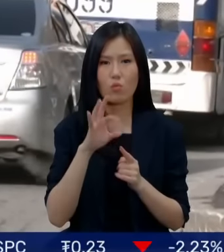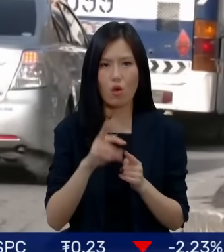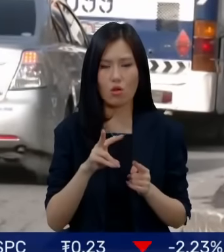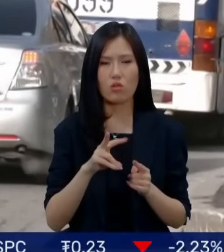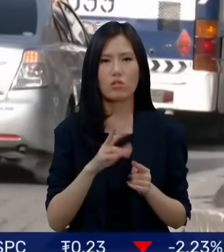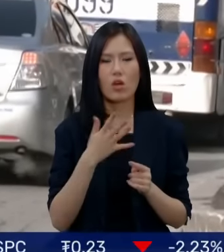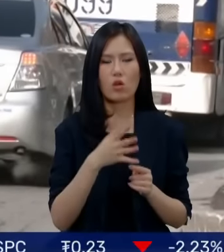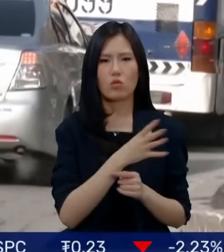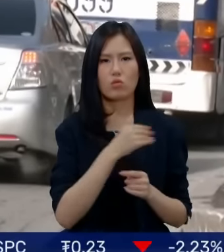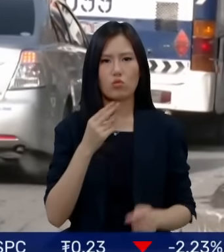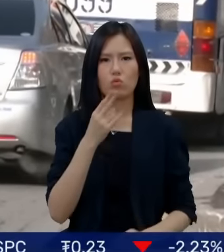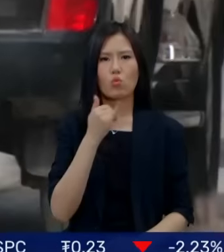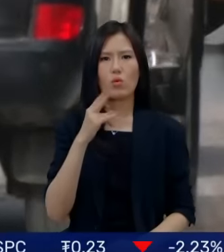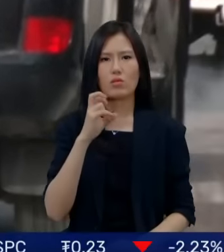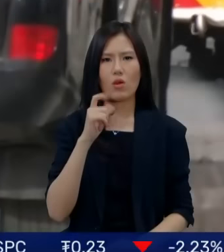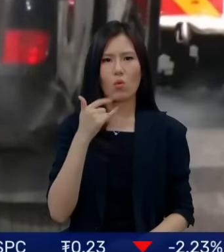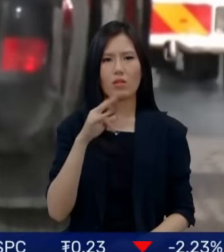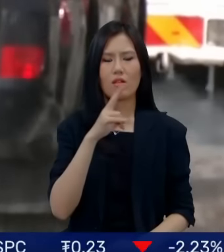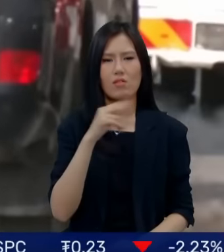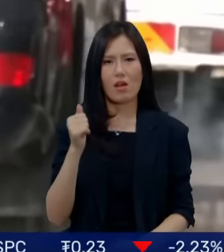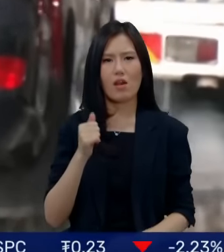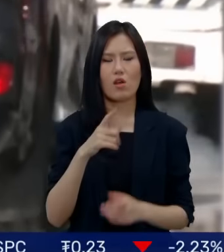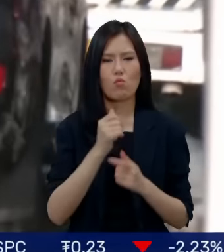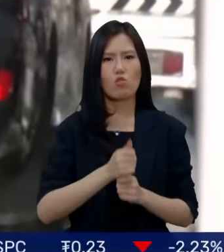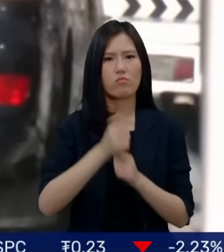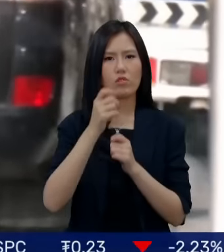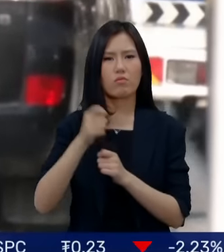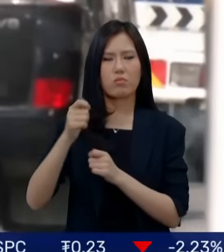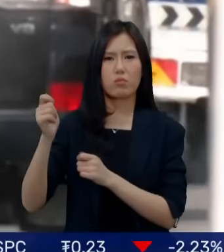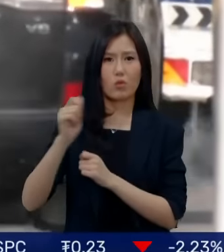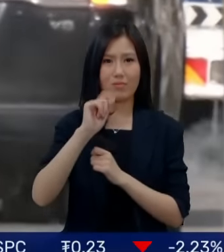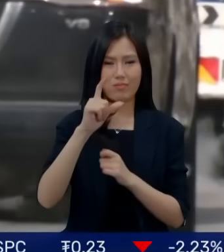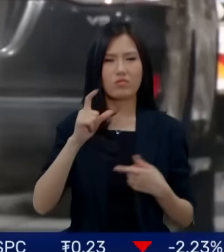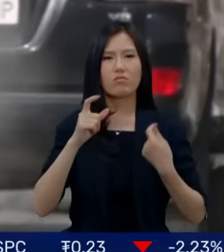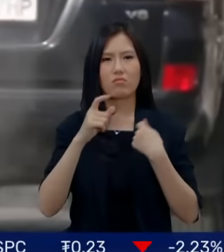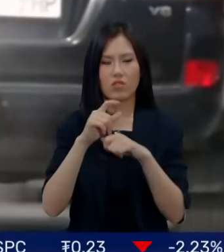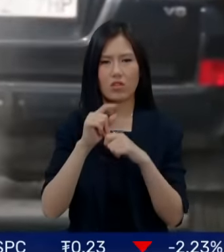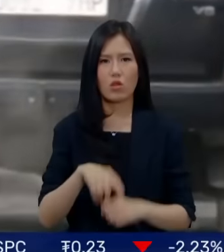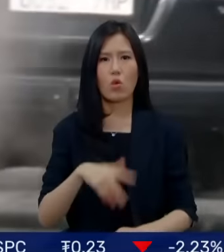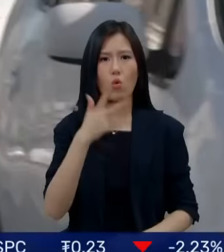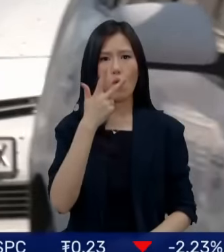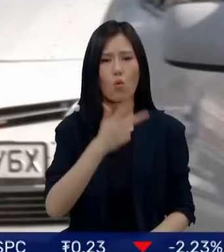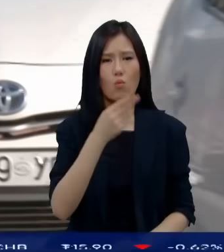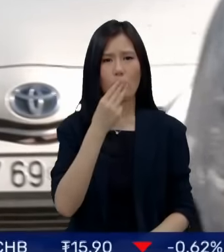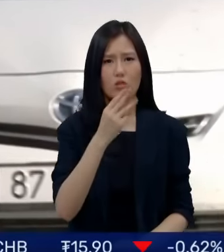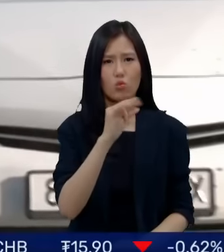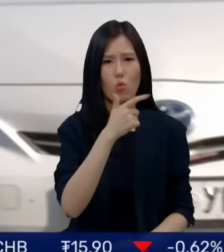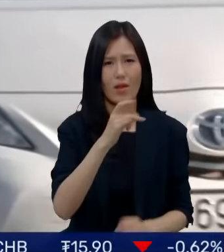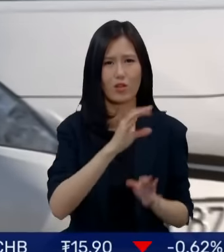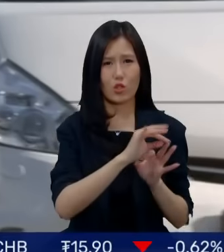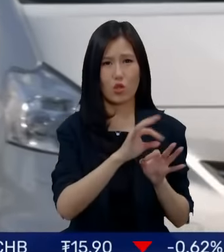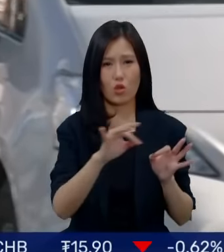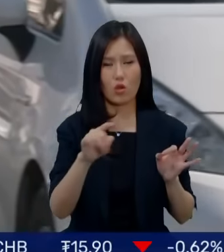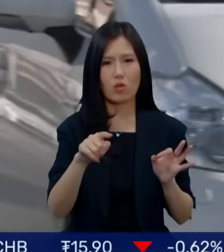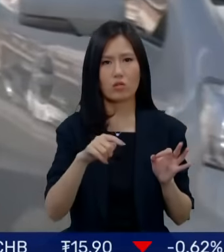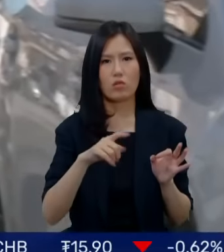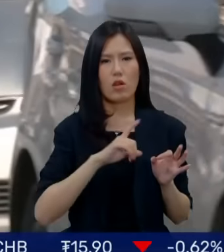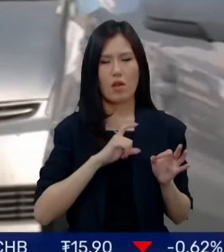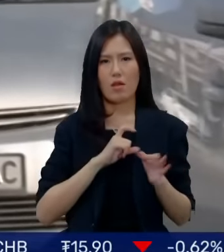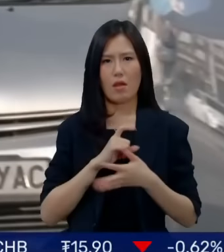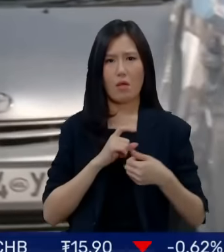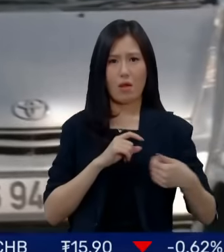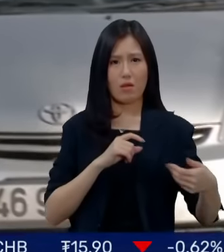худалдаанд оруулдаг цахим дуудлага худалдааг зохион байгуулдаг болсон юм. Азийн гих 3000 гаруй дугаарыг бусдад давуу байдал үзүүлж олгосон авто тээврийн